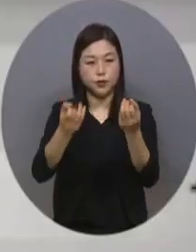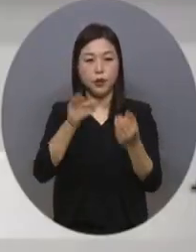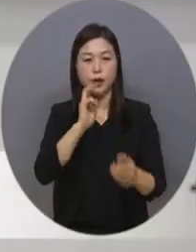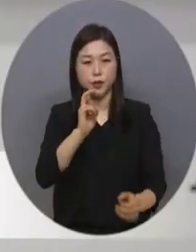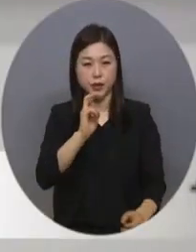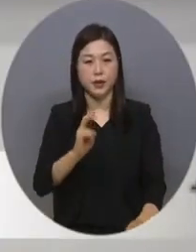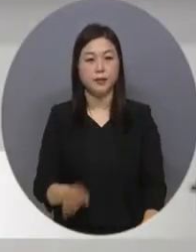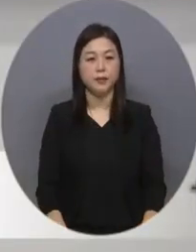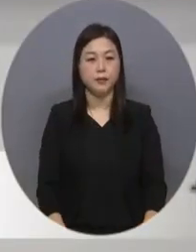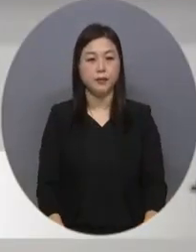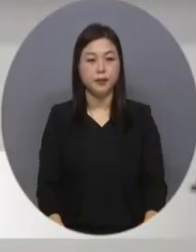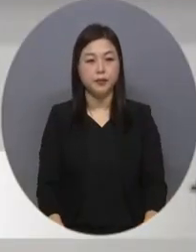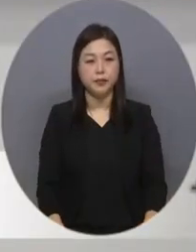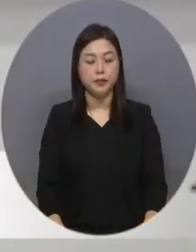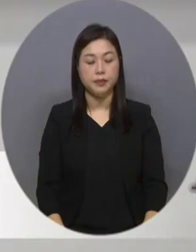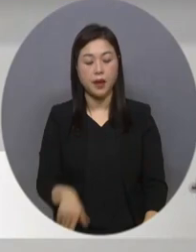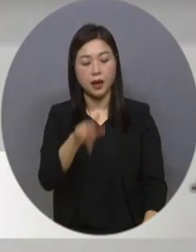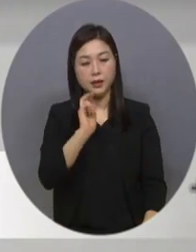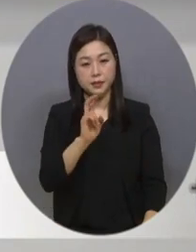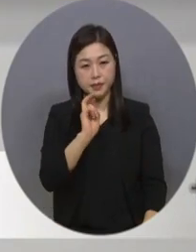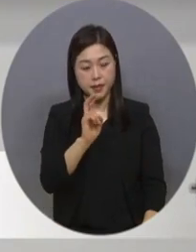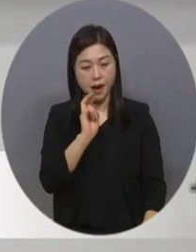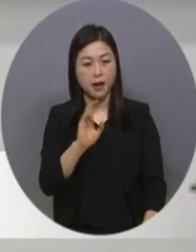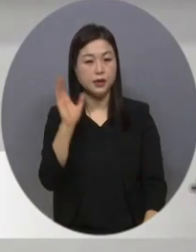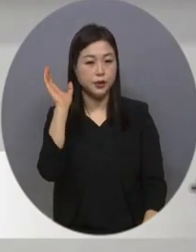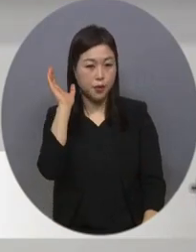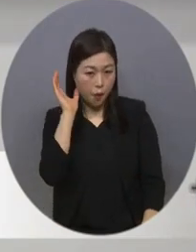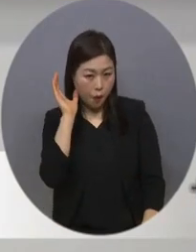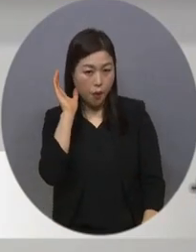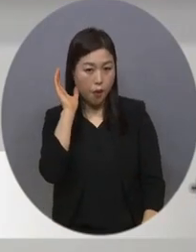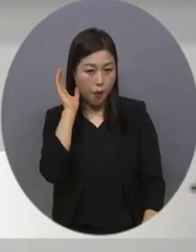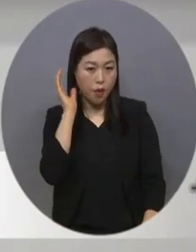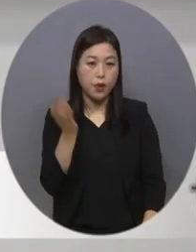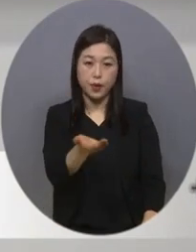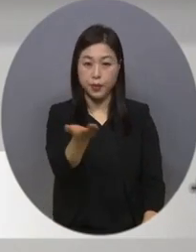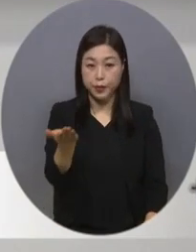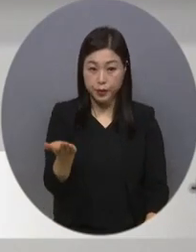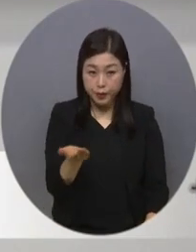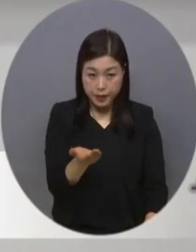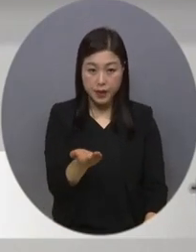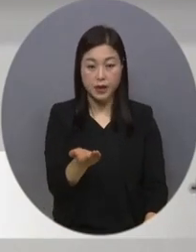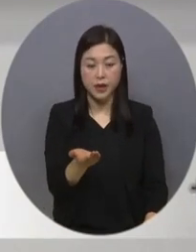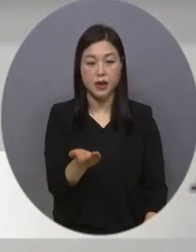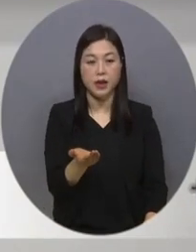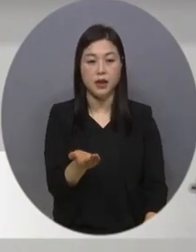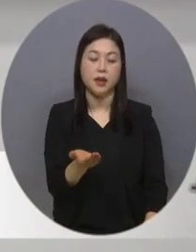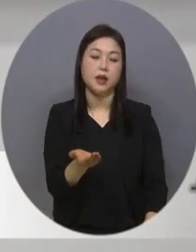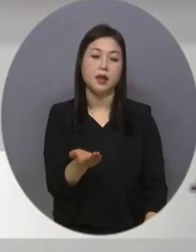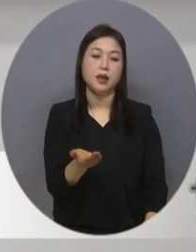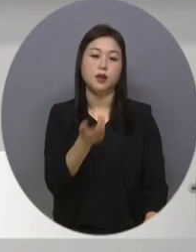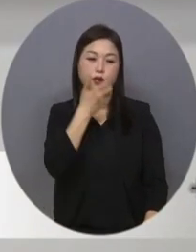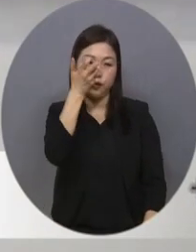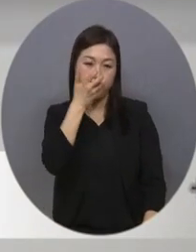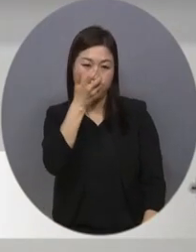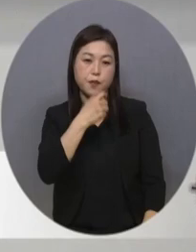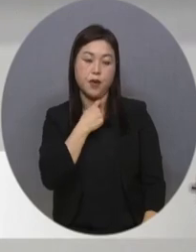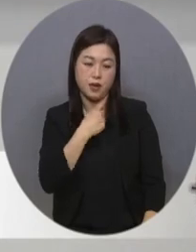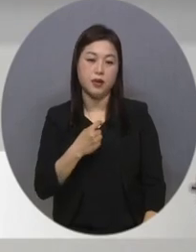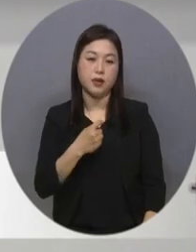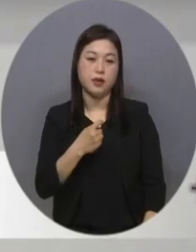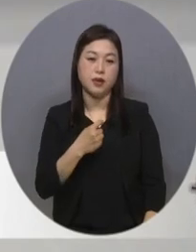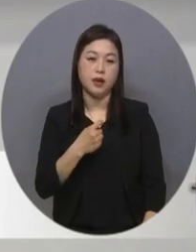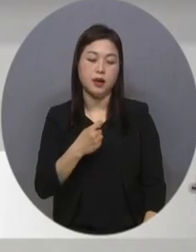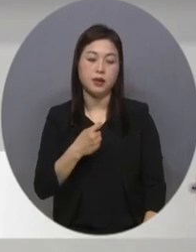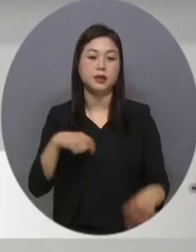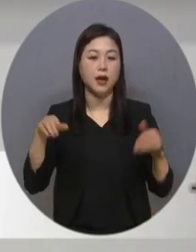열렸습니다. 편하게 음악 들으시면서 하든 여러분들도 그냥 여러분들의 나를 피는 어떤 비행의